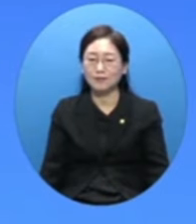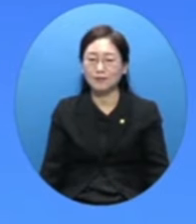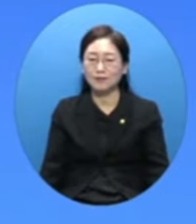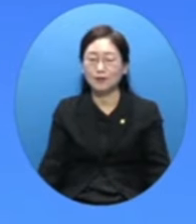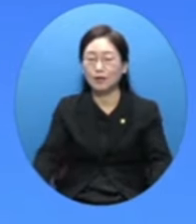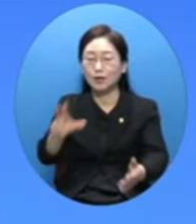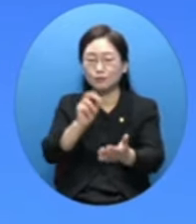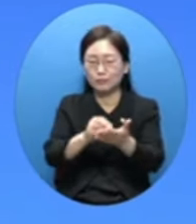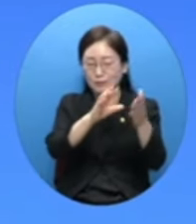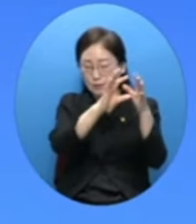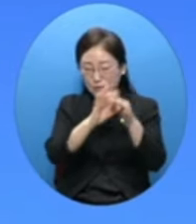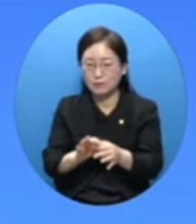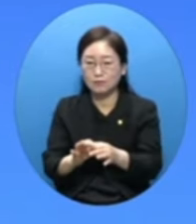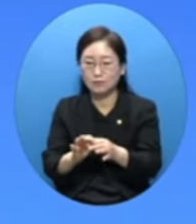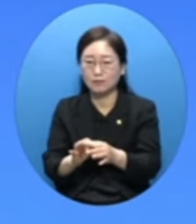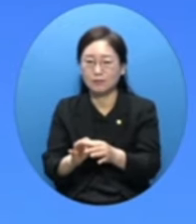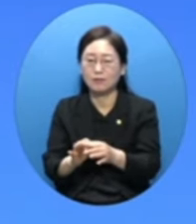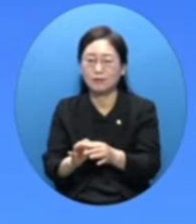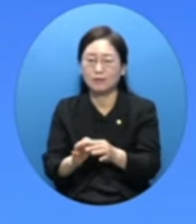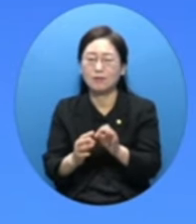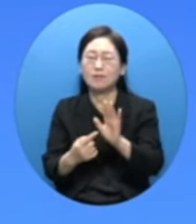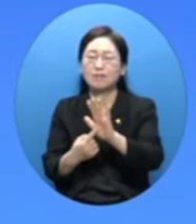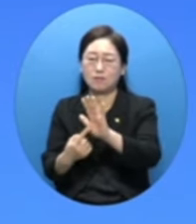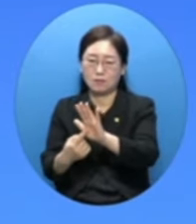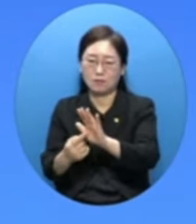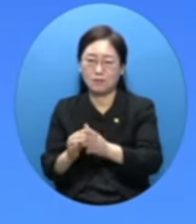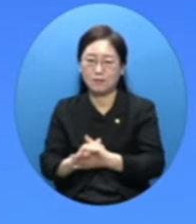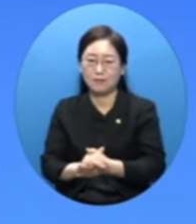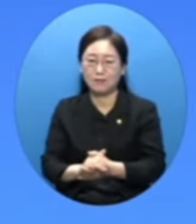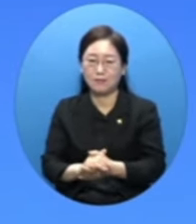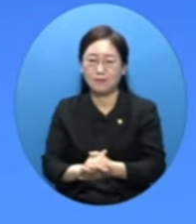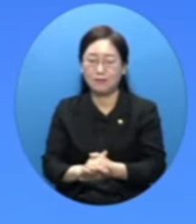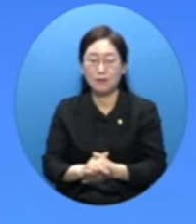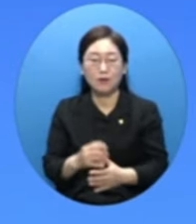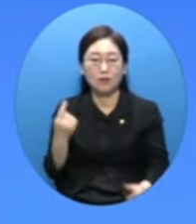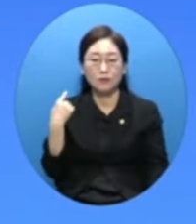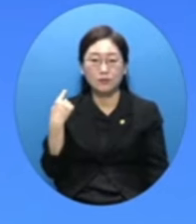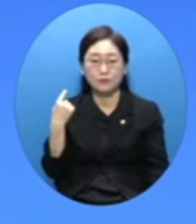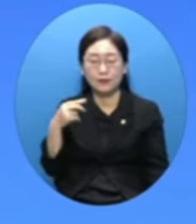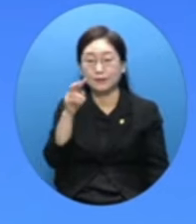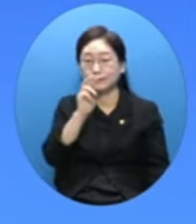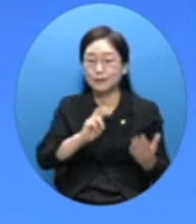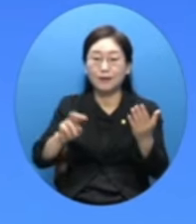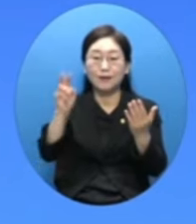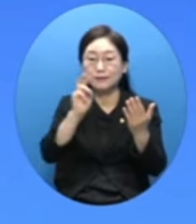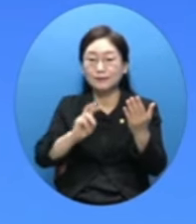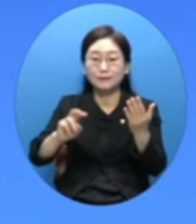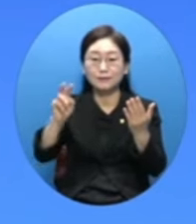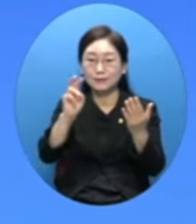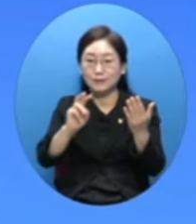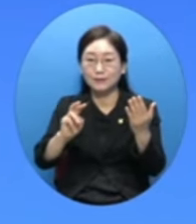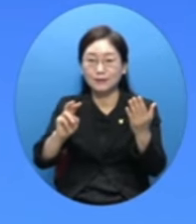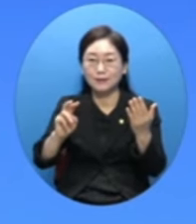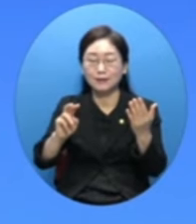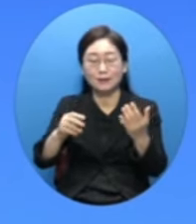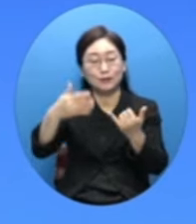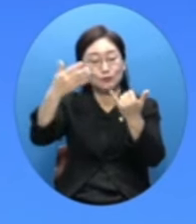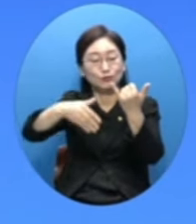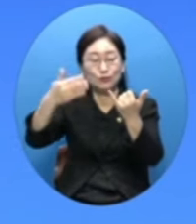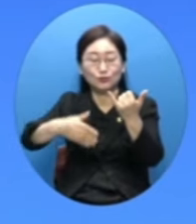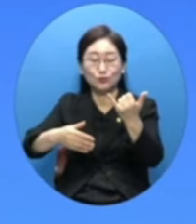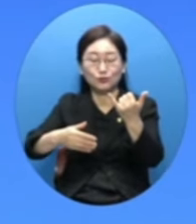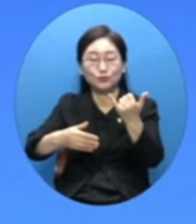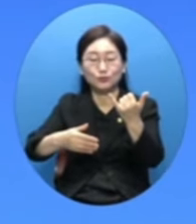문제는 끊임없이 다가오고 제가 어저께 찬양 유튜브